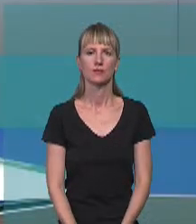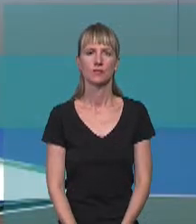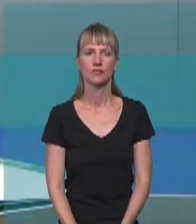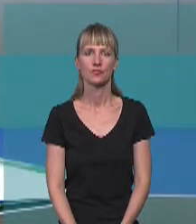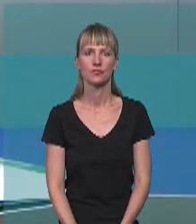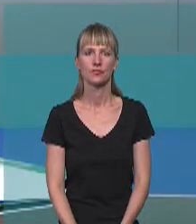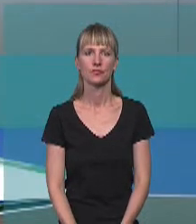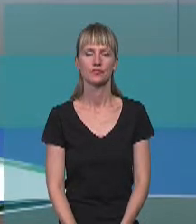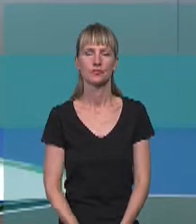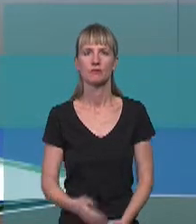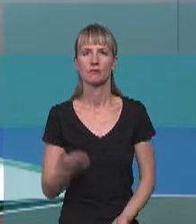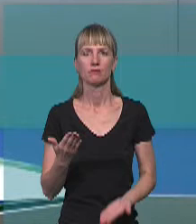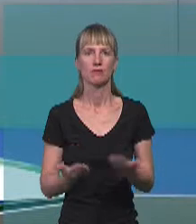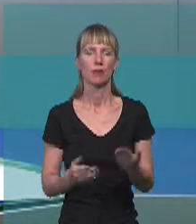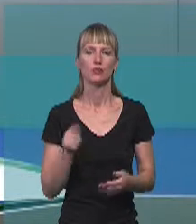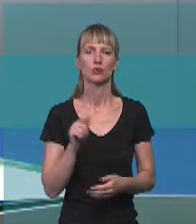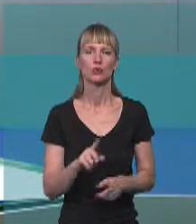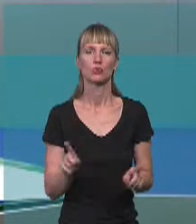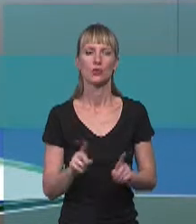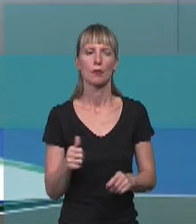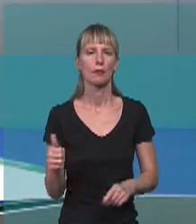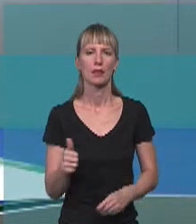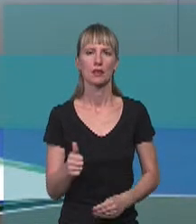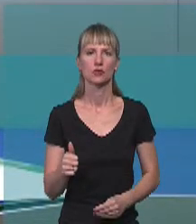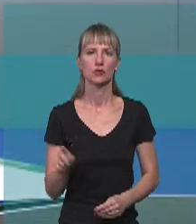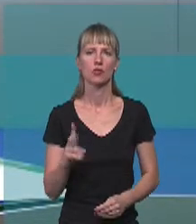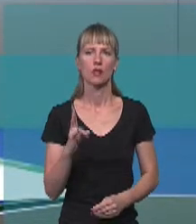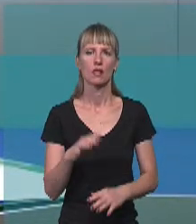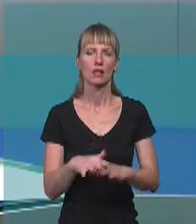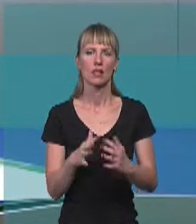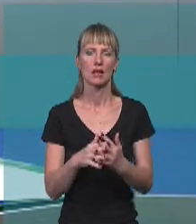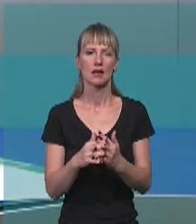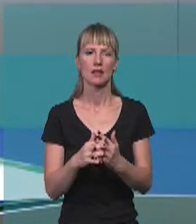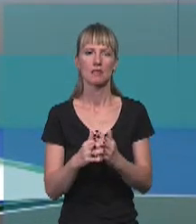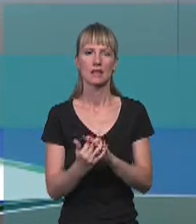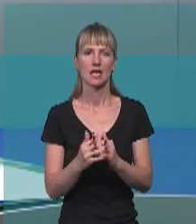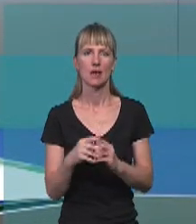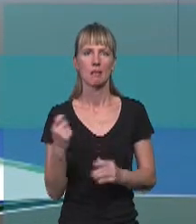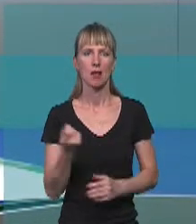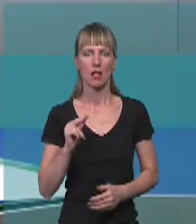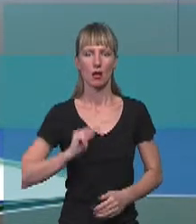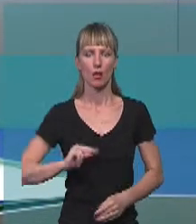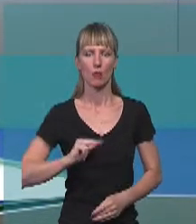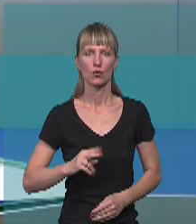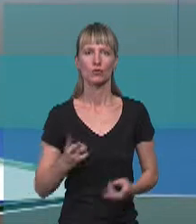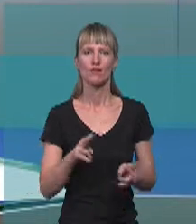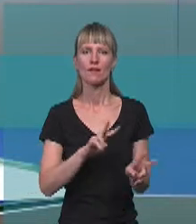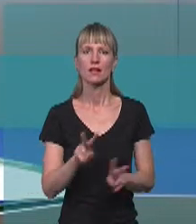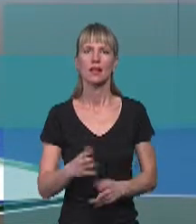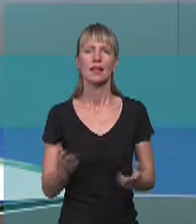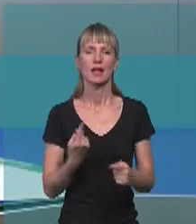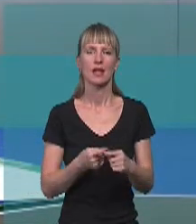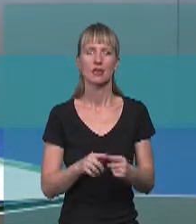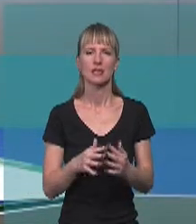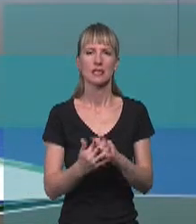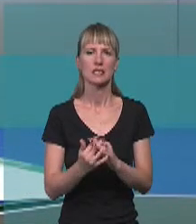Ну, мабуть, тому що, ну, по-перше, що на селі не так багато роботи, і це треба відстежувати, які це